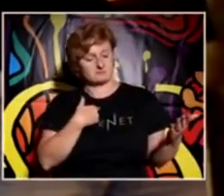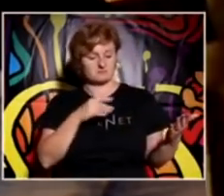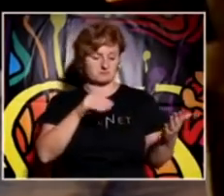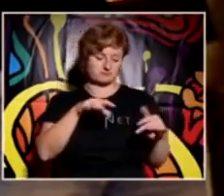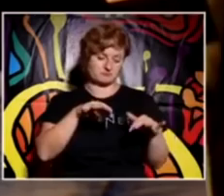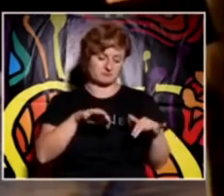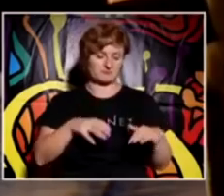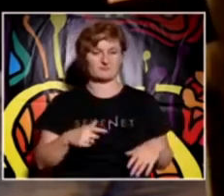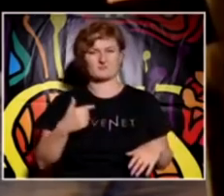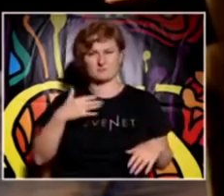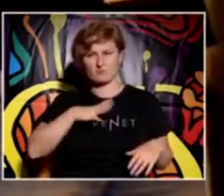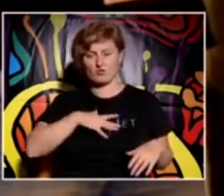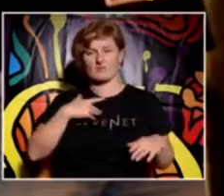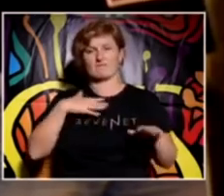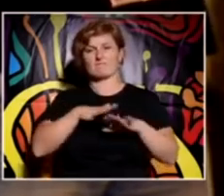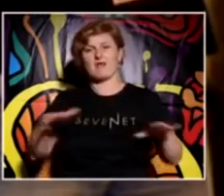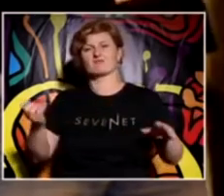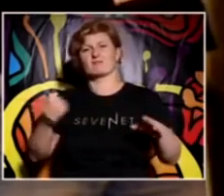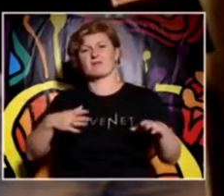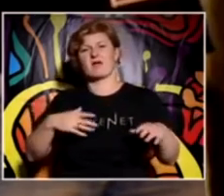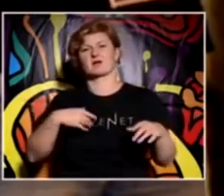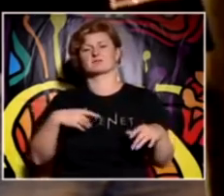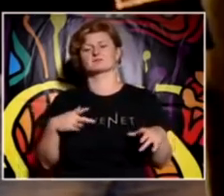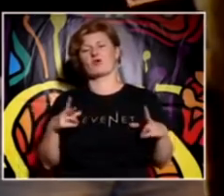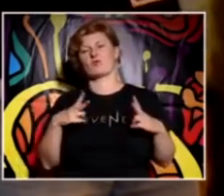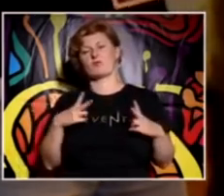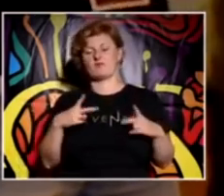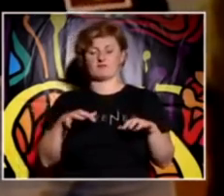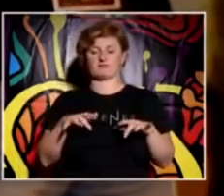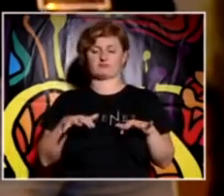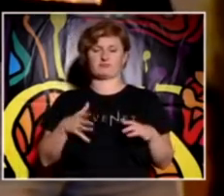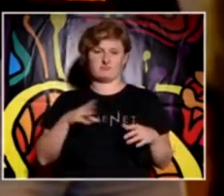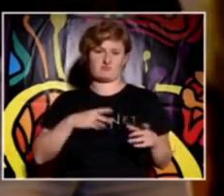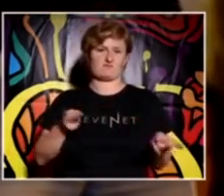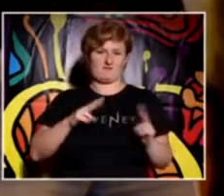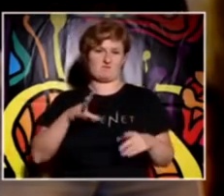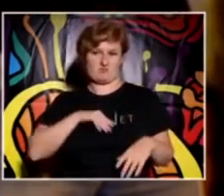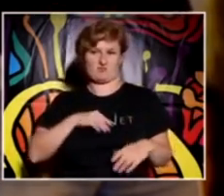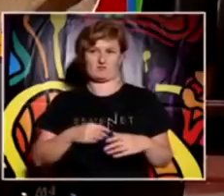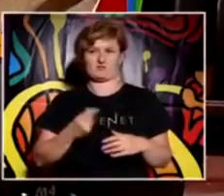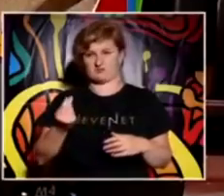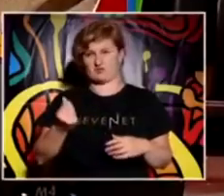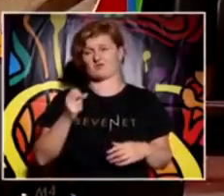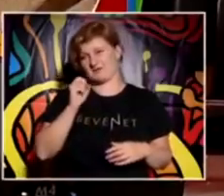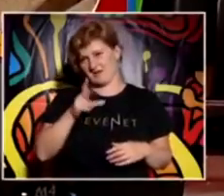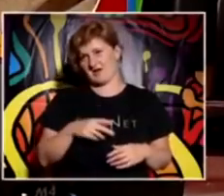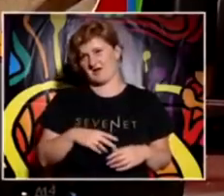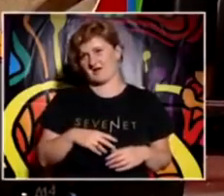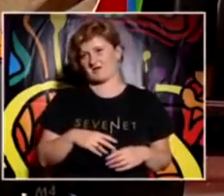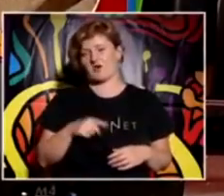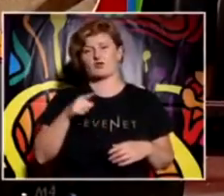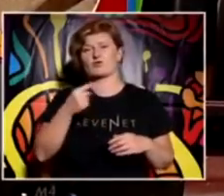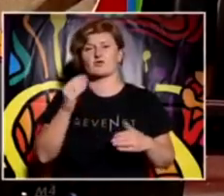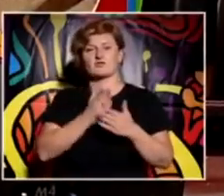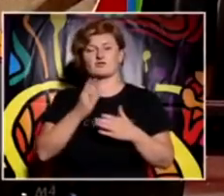Czyli ileś godzin mogę spędzić na plaży, a ileś godzin mogę sobie pisać z laptopem artykuły i dostawać pieniądze za to? Absolutnie tak. I to nie jest tylko